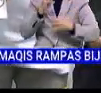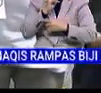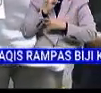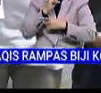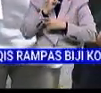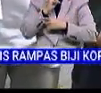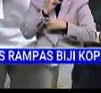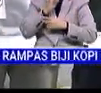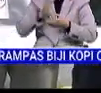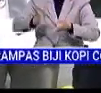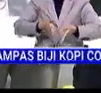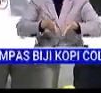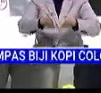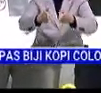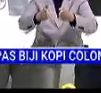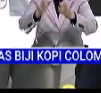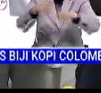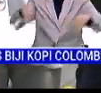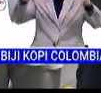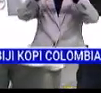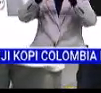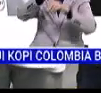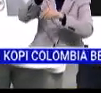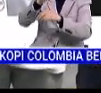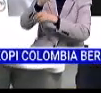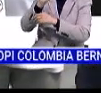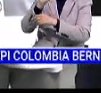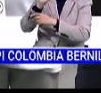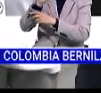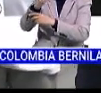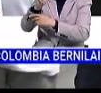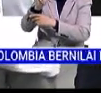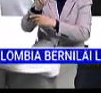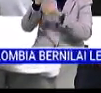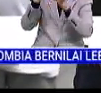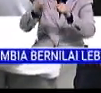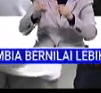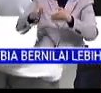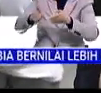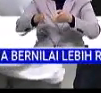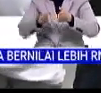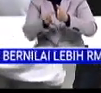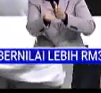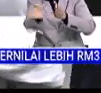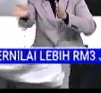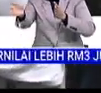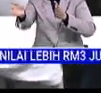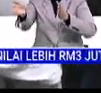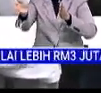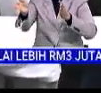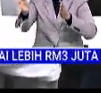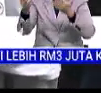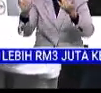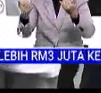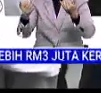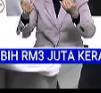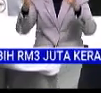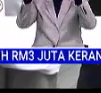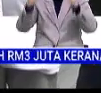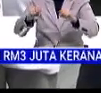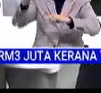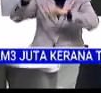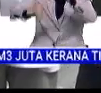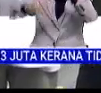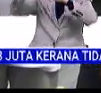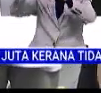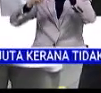kawasan Masjid Jami' ini dapat dilencongkan dan bagaimana lebih banyak detention pond dapat dibina sama